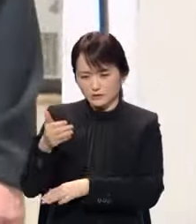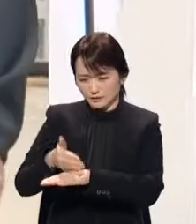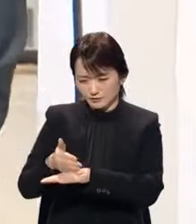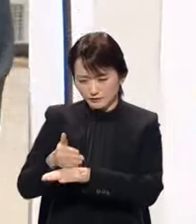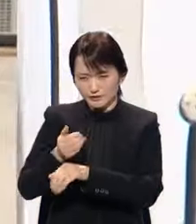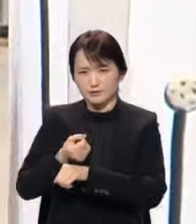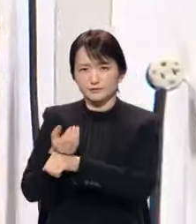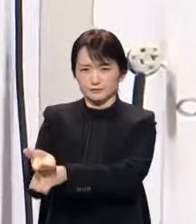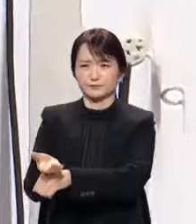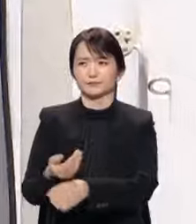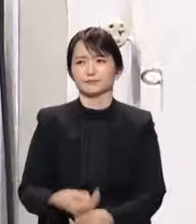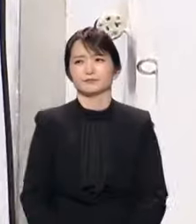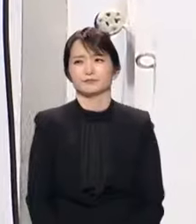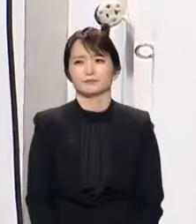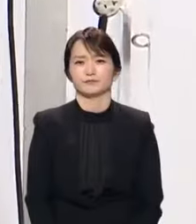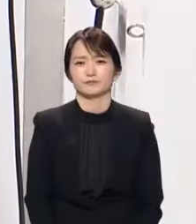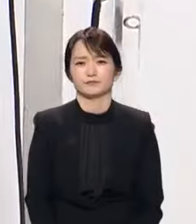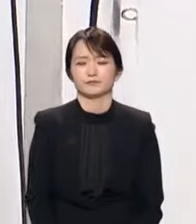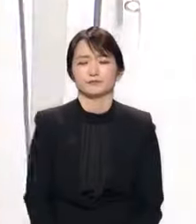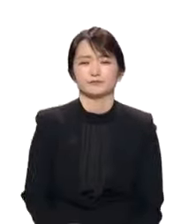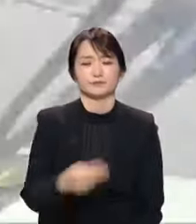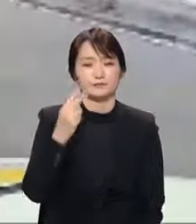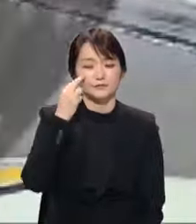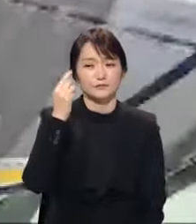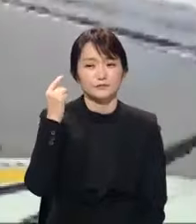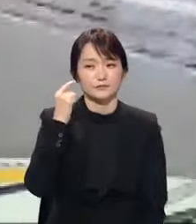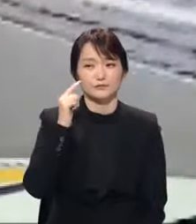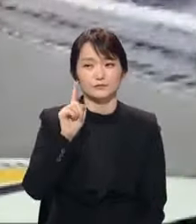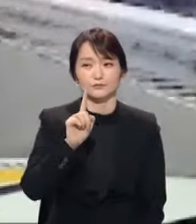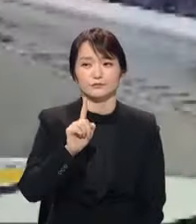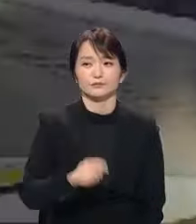아, 그나마 다행이네요. 자, 계속해서 미국 가보시죠.